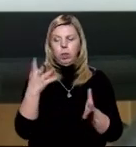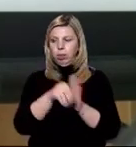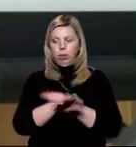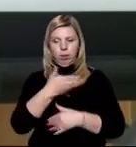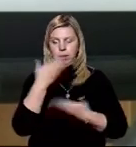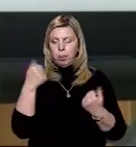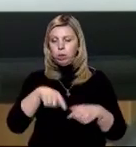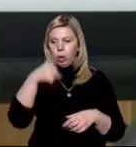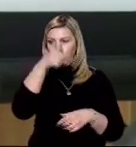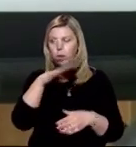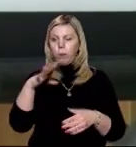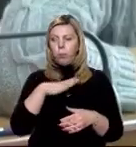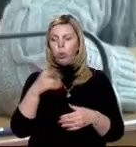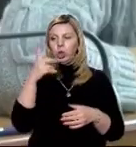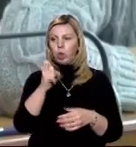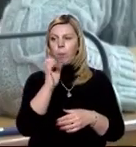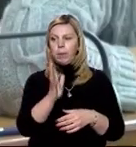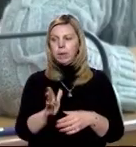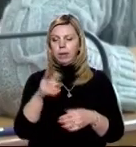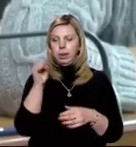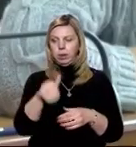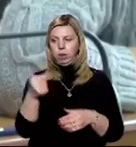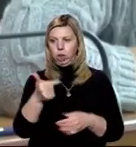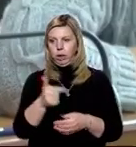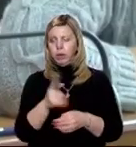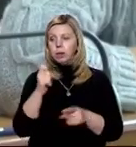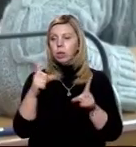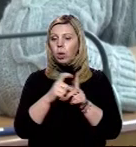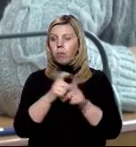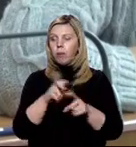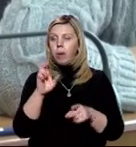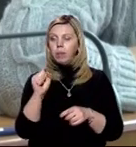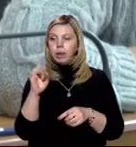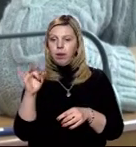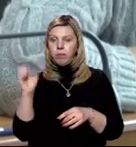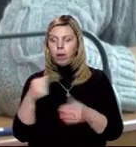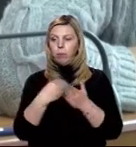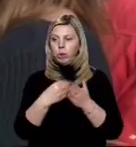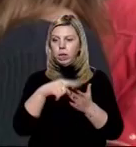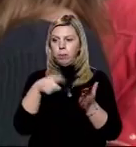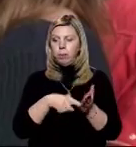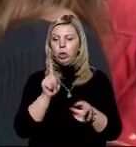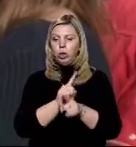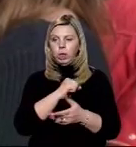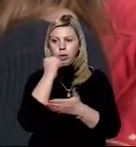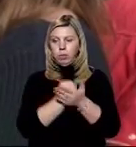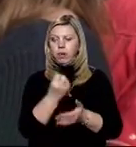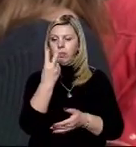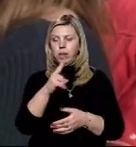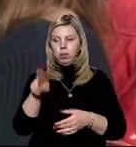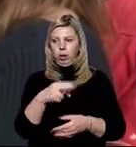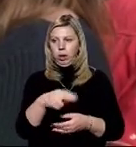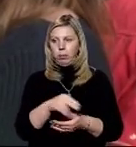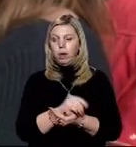заклали. Цьогоріч на це було передбачено 150 тисяч гривень. За словами Богдана Андрієва, бюджет міста мають затвердити 12